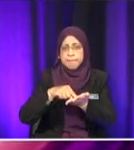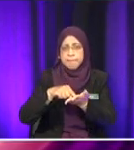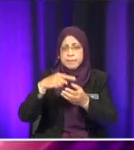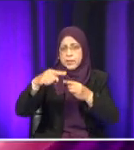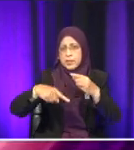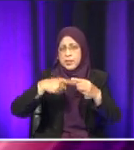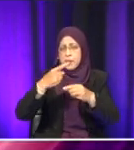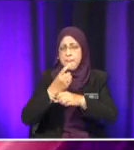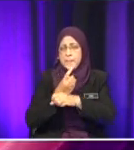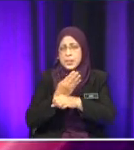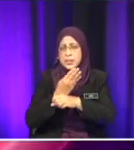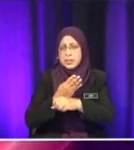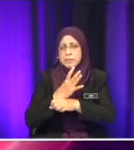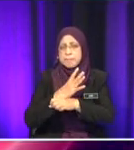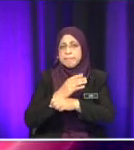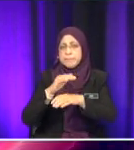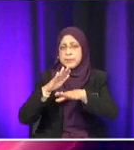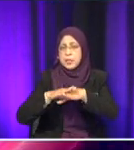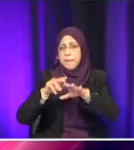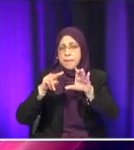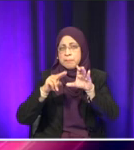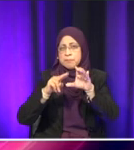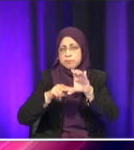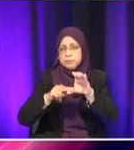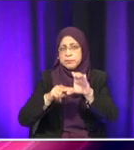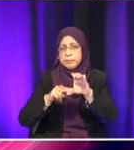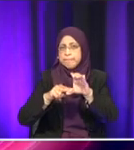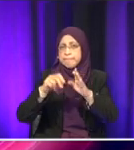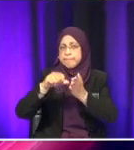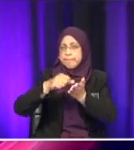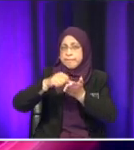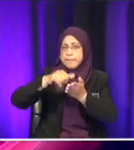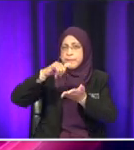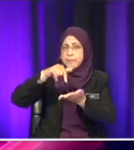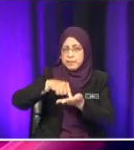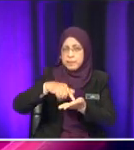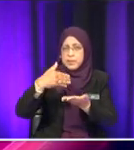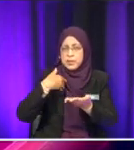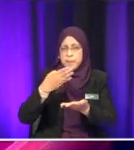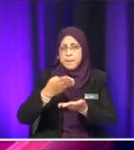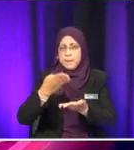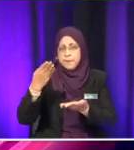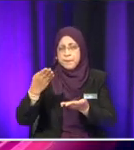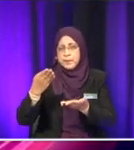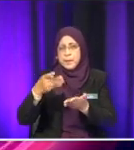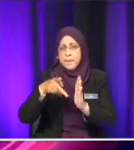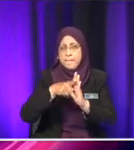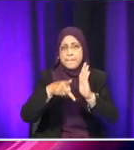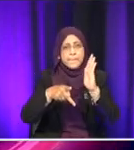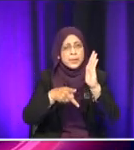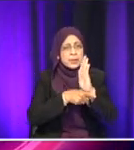besi di atas bangku Arca ini juga mempunyai beberapa unsur seni dan prinsip